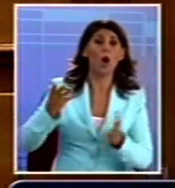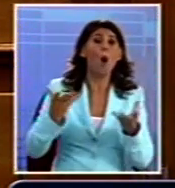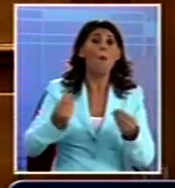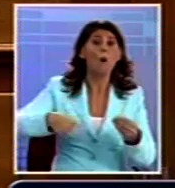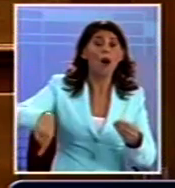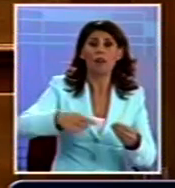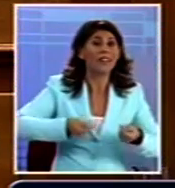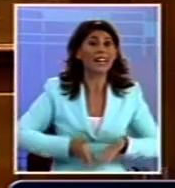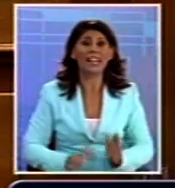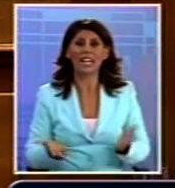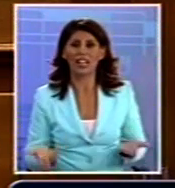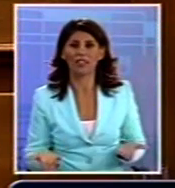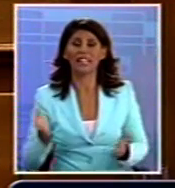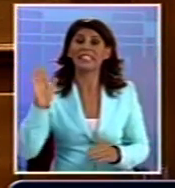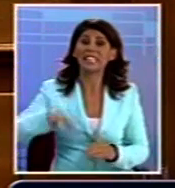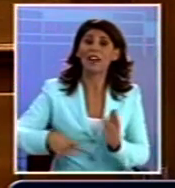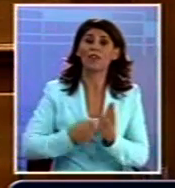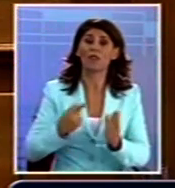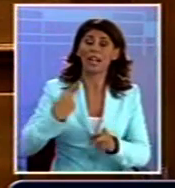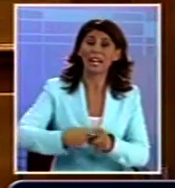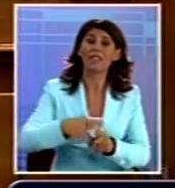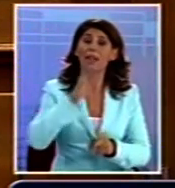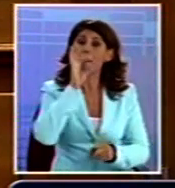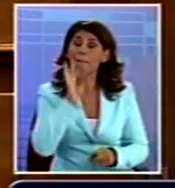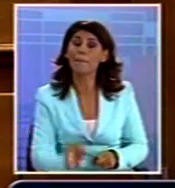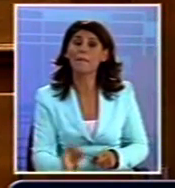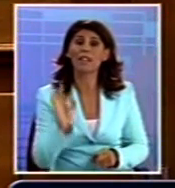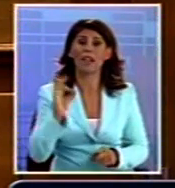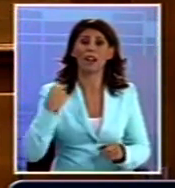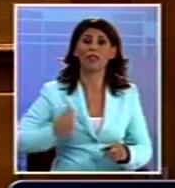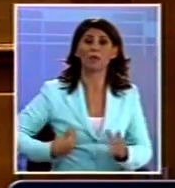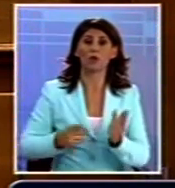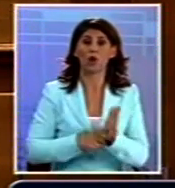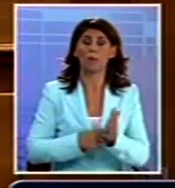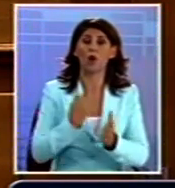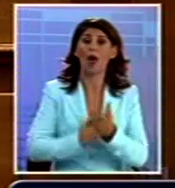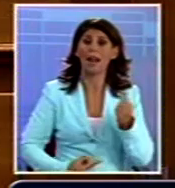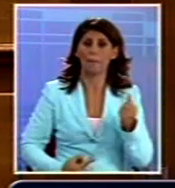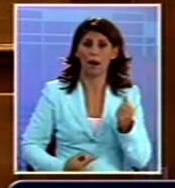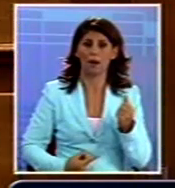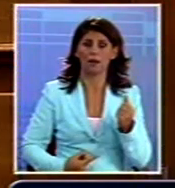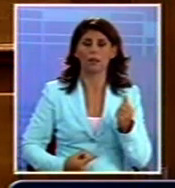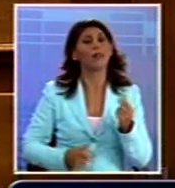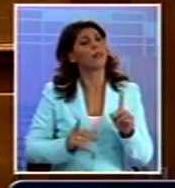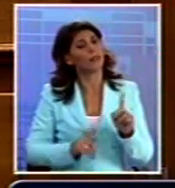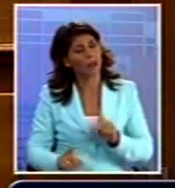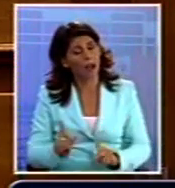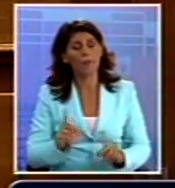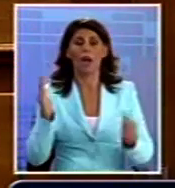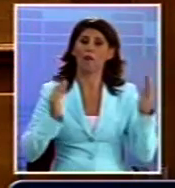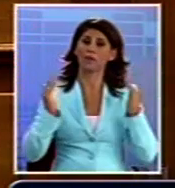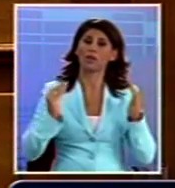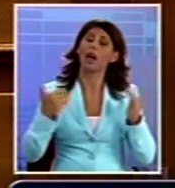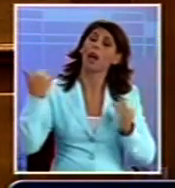ήταν αγέννητοι την τελευταία φορά που η Ελλάδα είχε μηδενικό δημοσιονομικό έλλειμμα. Κάποιοι βέβαια αμφισβητούν